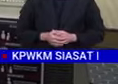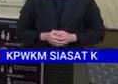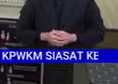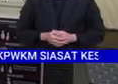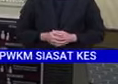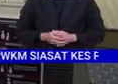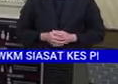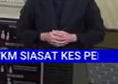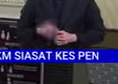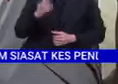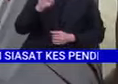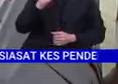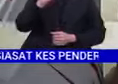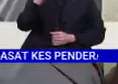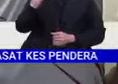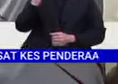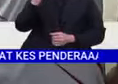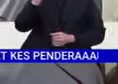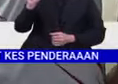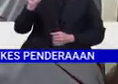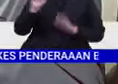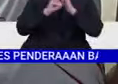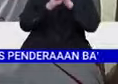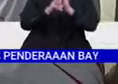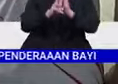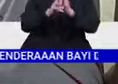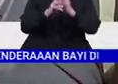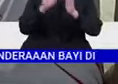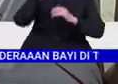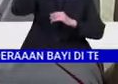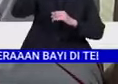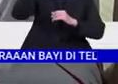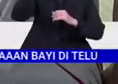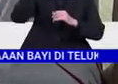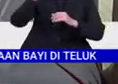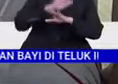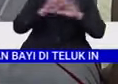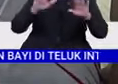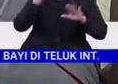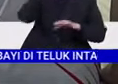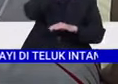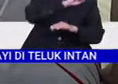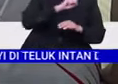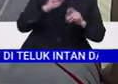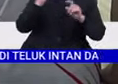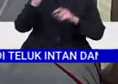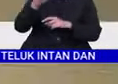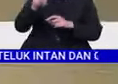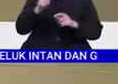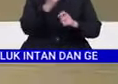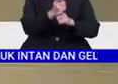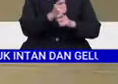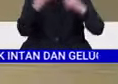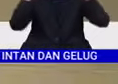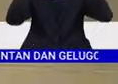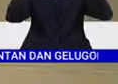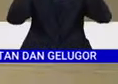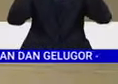menurut ruzaini pemain yang pernah mewakili Sabah juga seharusnya tidak Leka sebaliknya perlu mengekalkan